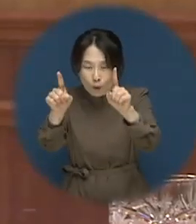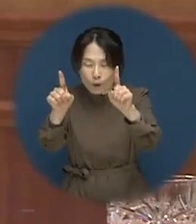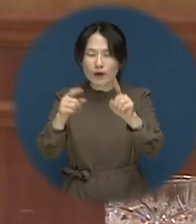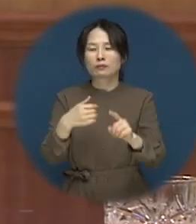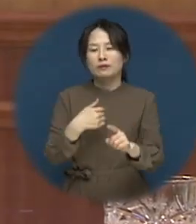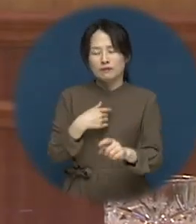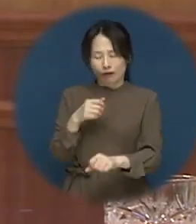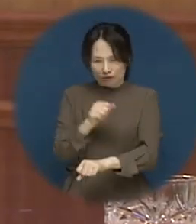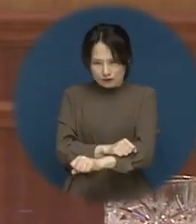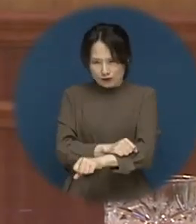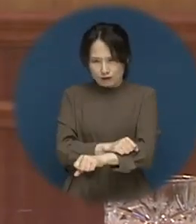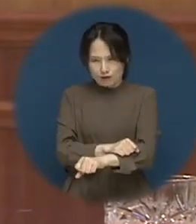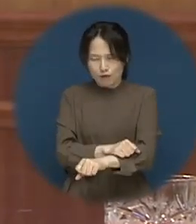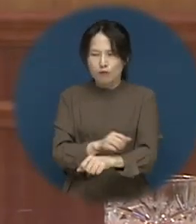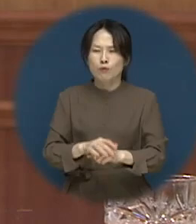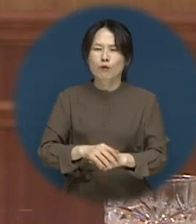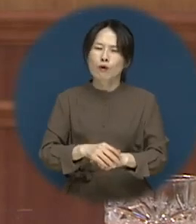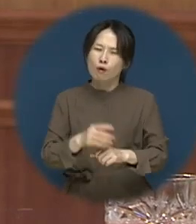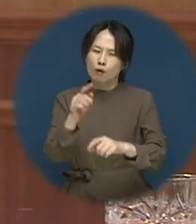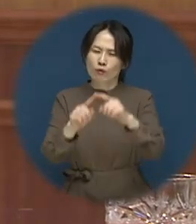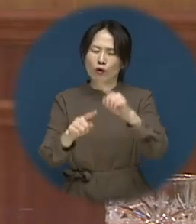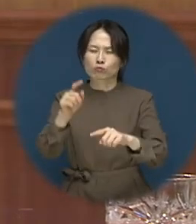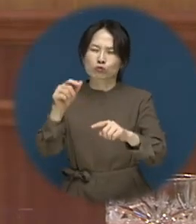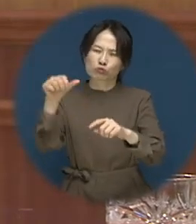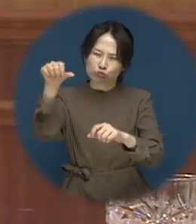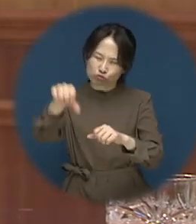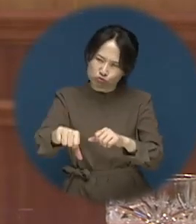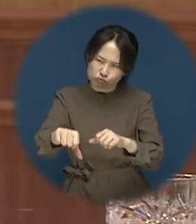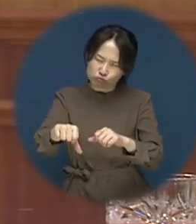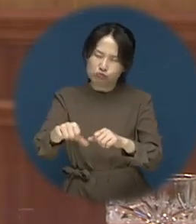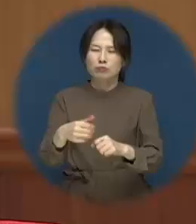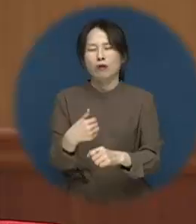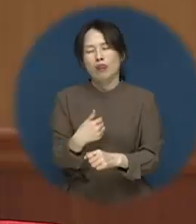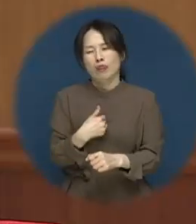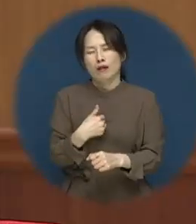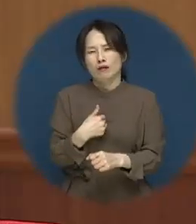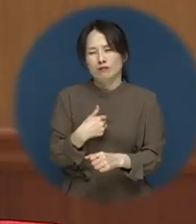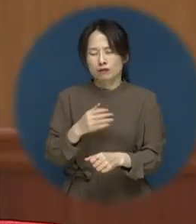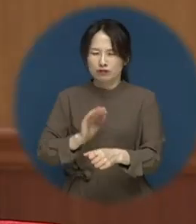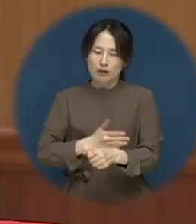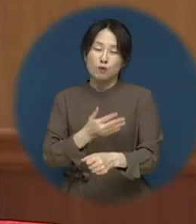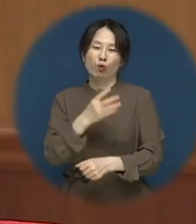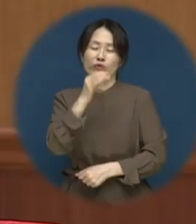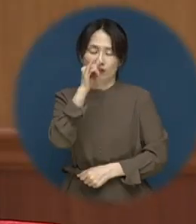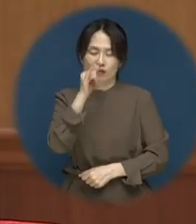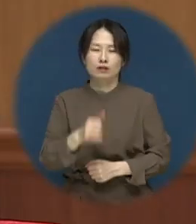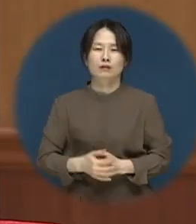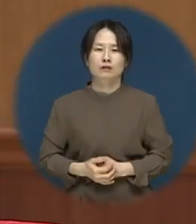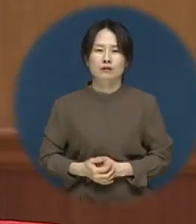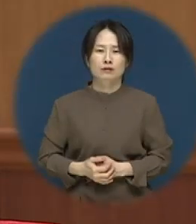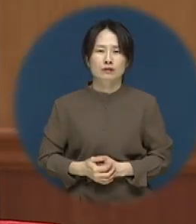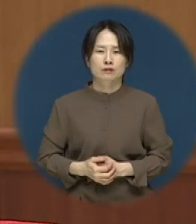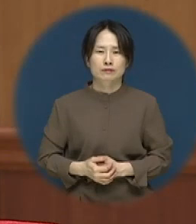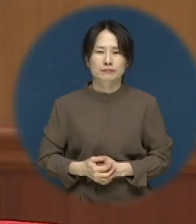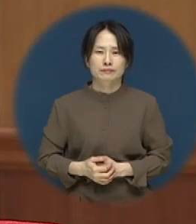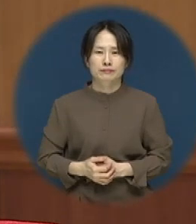치료에 성공하지 못하는 경우도 많이 있군요. 많아요. 왜 그러냐면 그 사람의